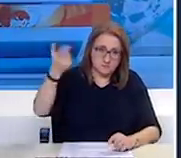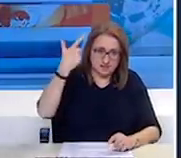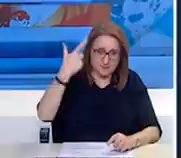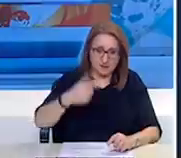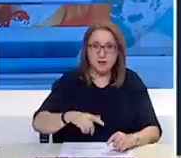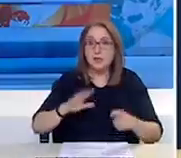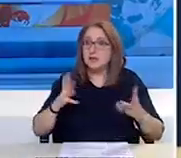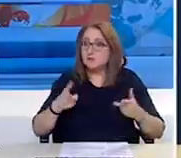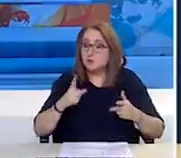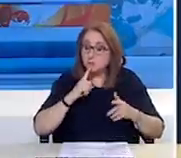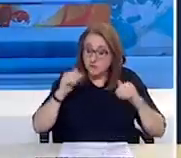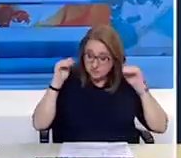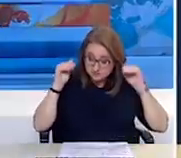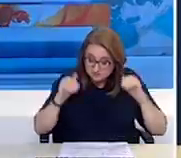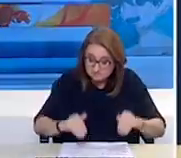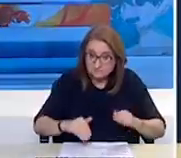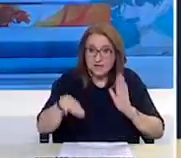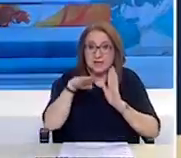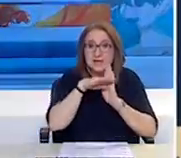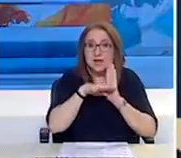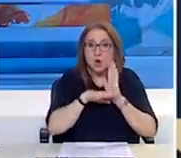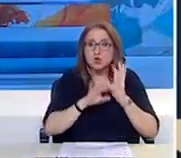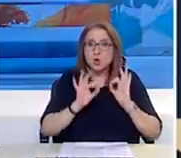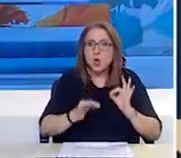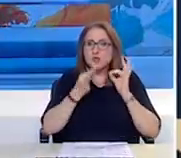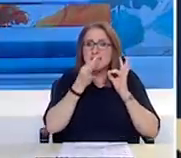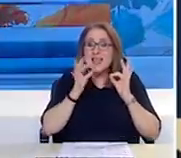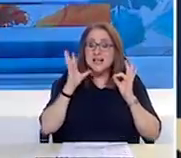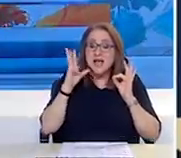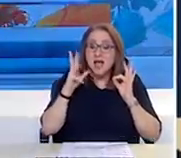κανόνες που διέπουν τη νέα μας καθημερινότητα. Γι' αυτό και θα το